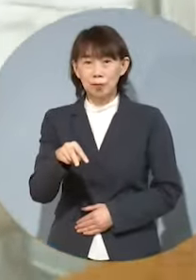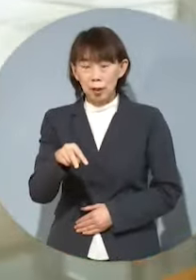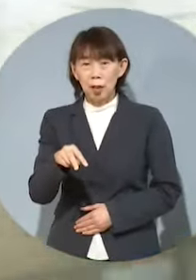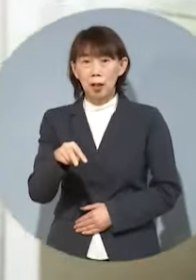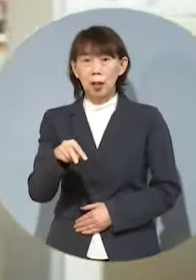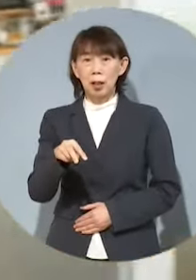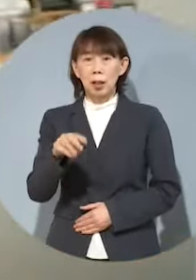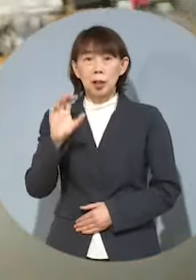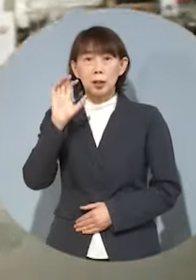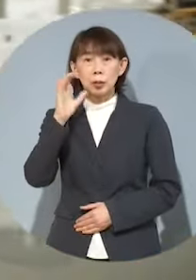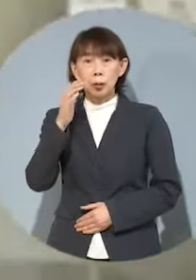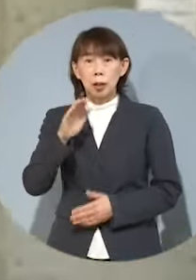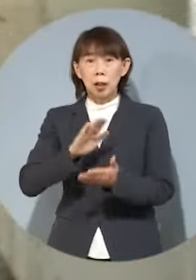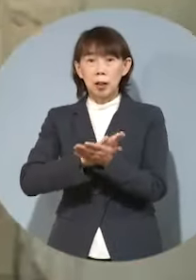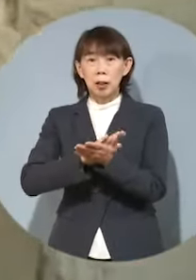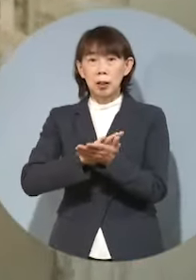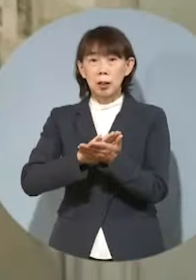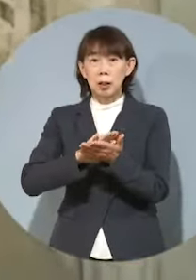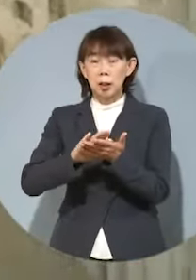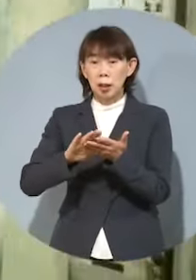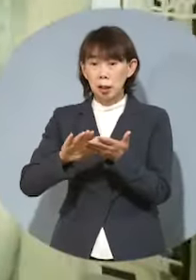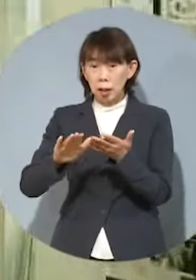あ、すごい綺麗。